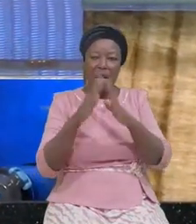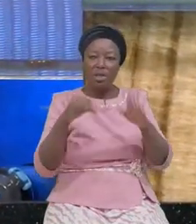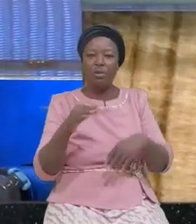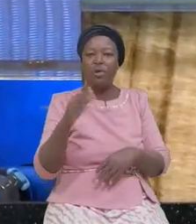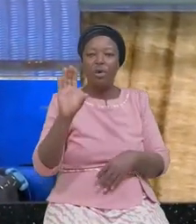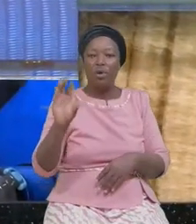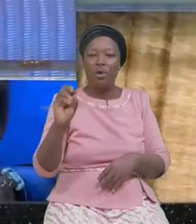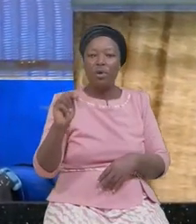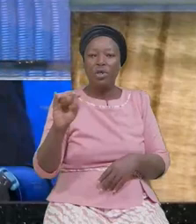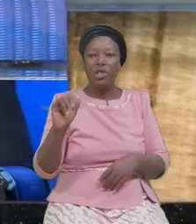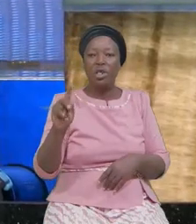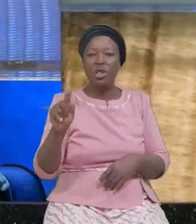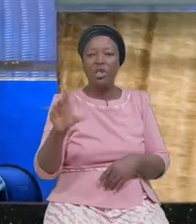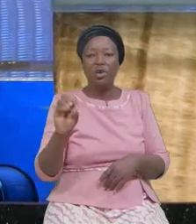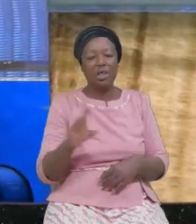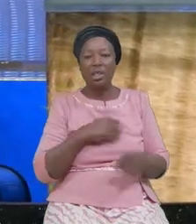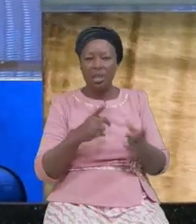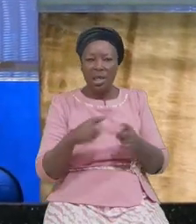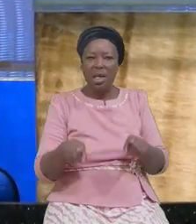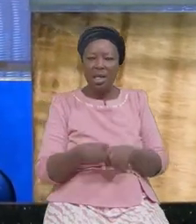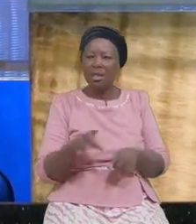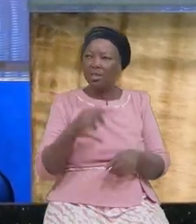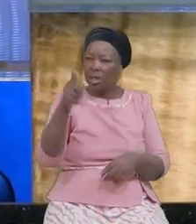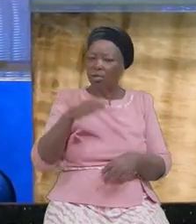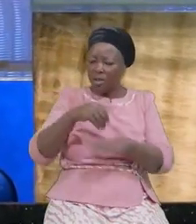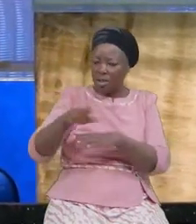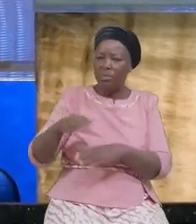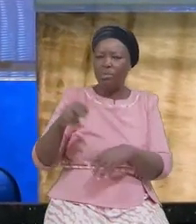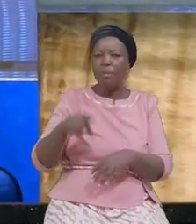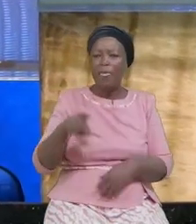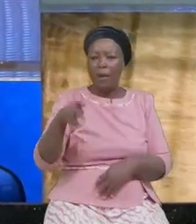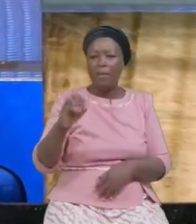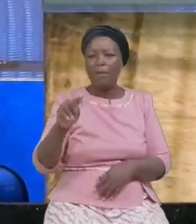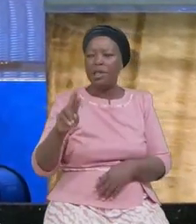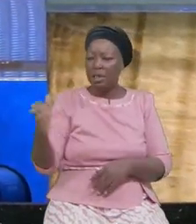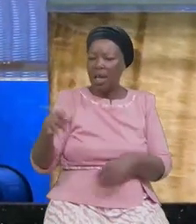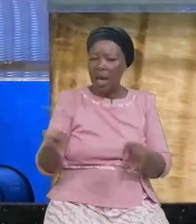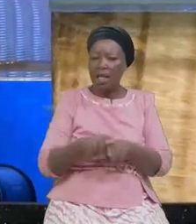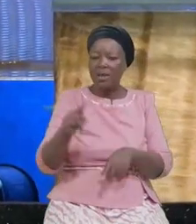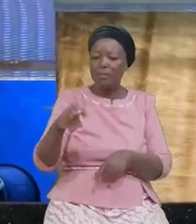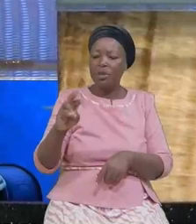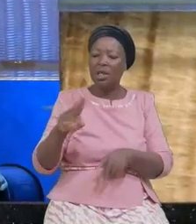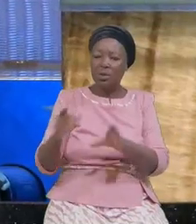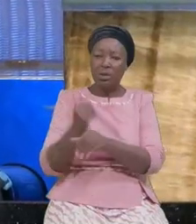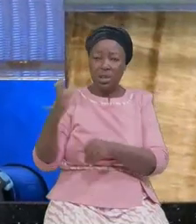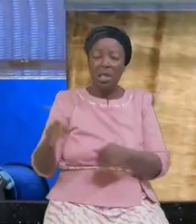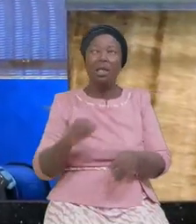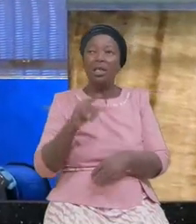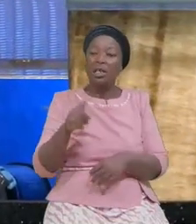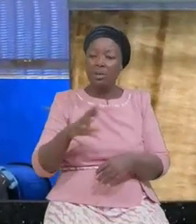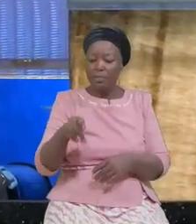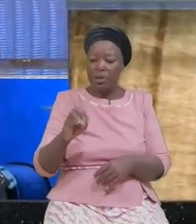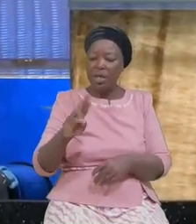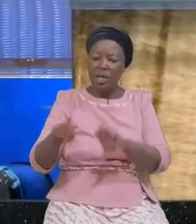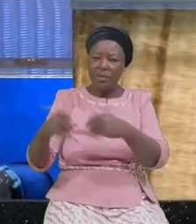Corneille. Ici là, nous avons vu que Pierre était parti dans la maison de Corneille et lorsqu'il est parti, il leur a donné la parole. Et c'était une grande visitation lorsque Dieu